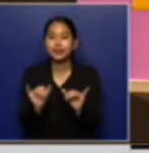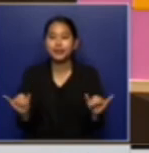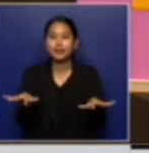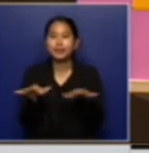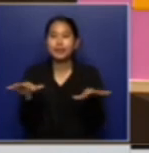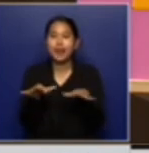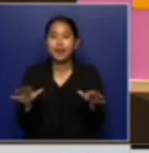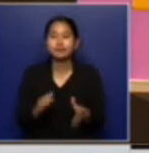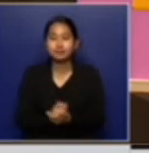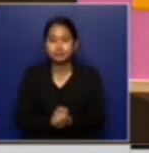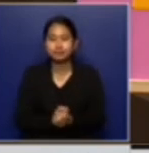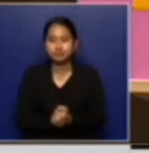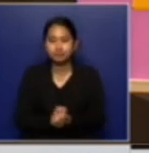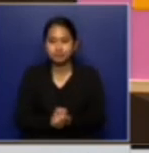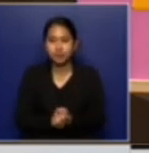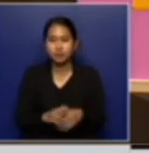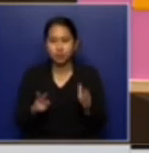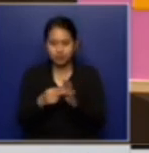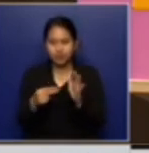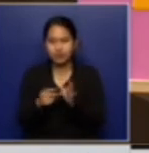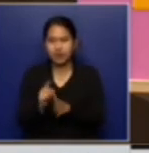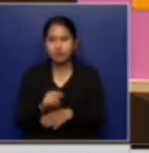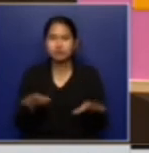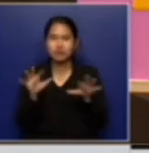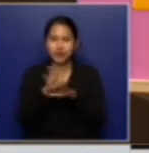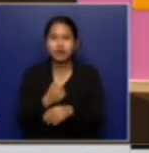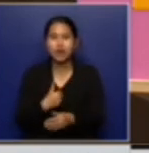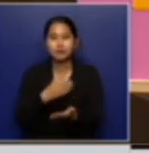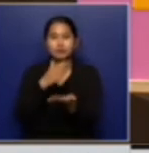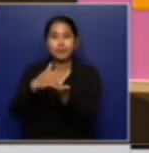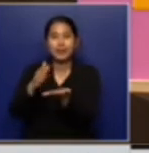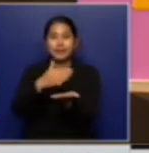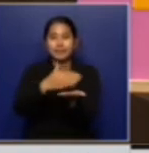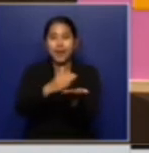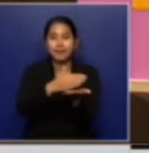านก็แสดงว่าแบ่งเค้กกัน